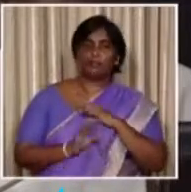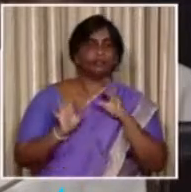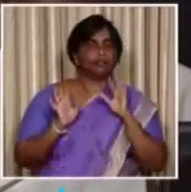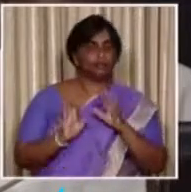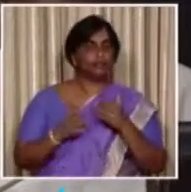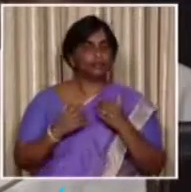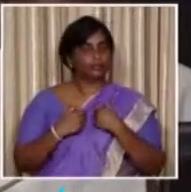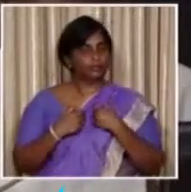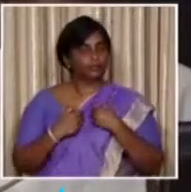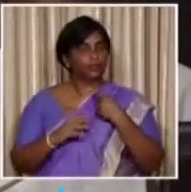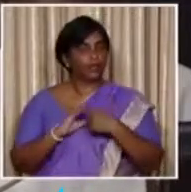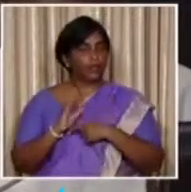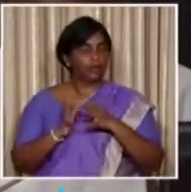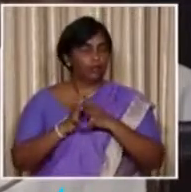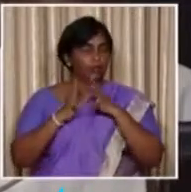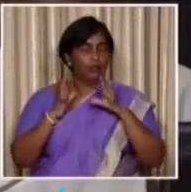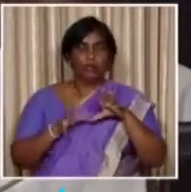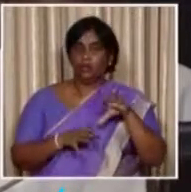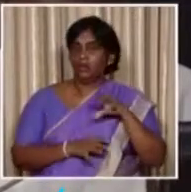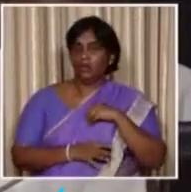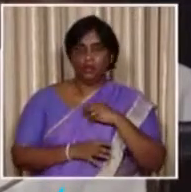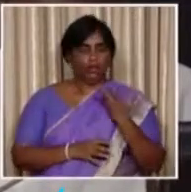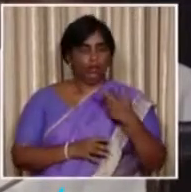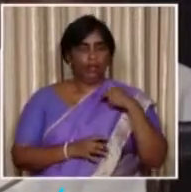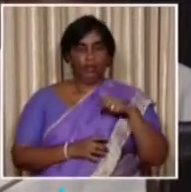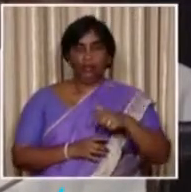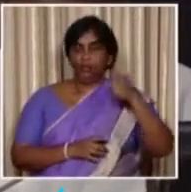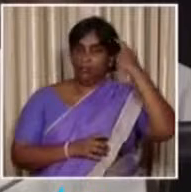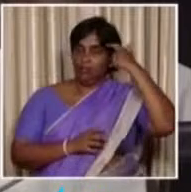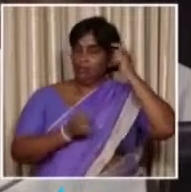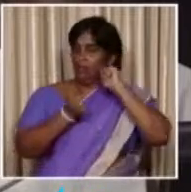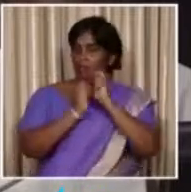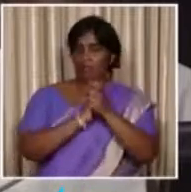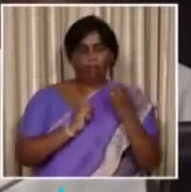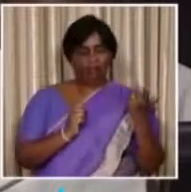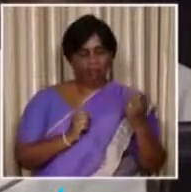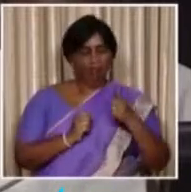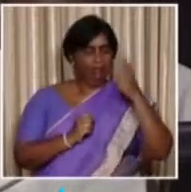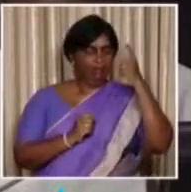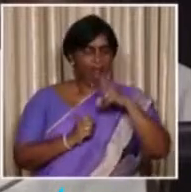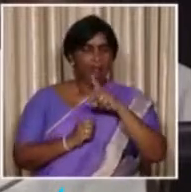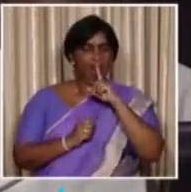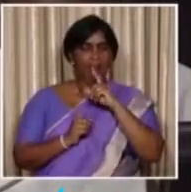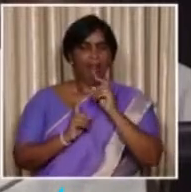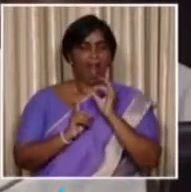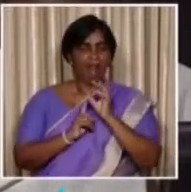නමුත් අපේ රටේ බොහෝ අයට පිළිගන්න බෑ තාමත් ඔලු ගෙඩි හදාගෙන නැහැ දෙවෙනි එක තමයි